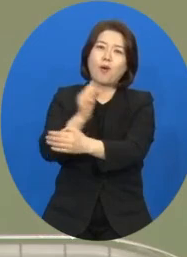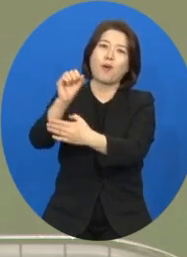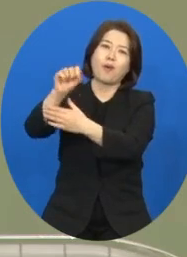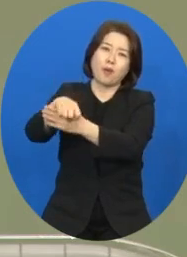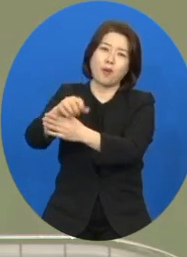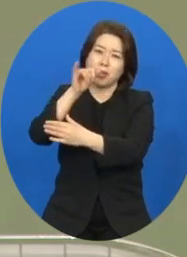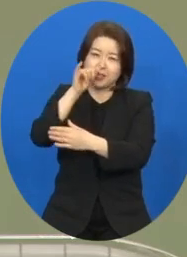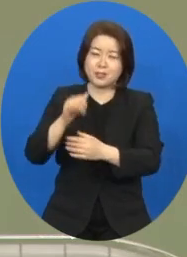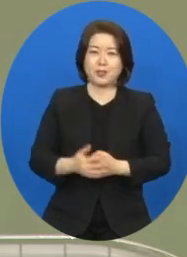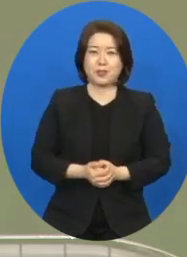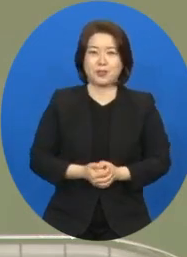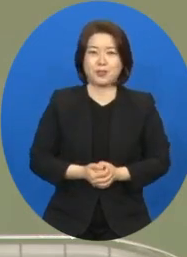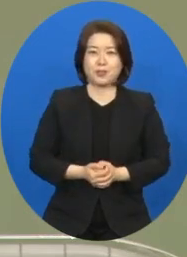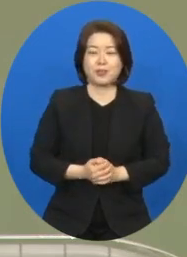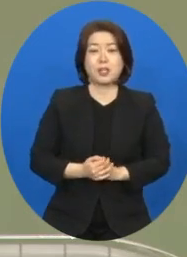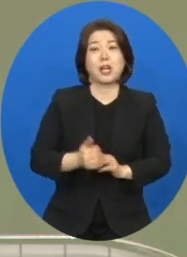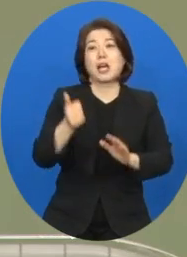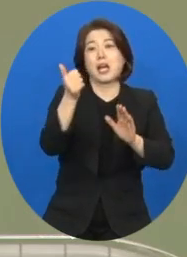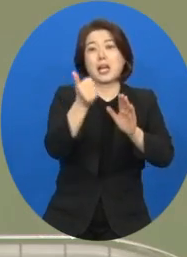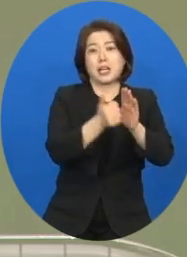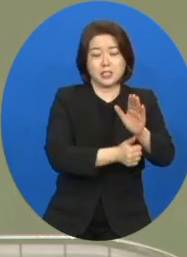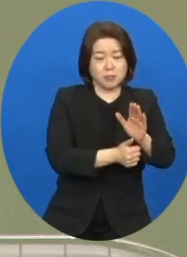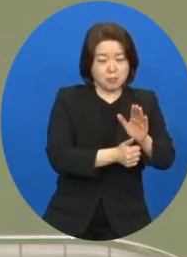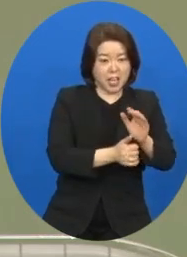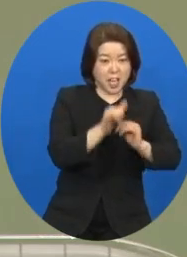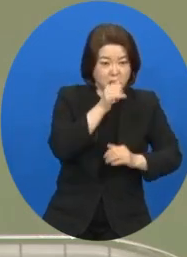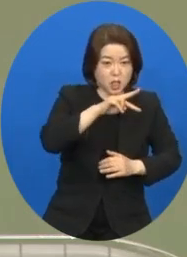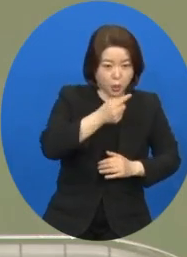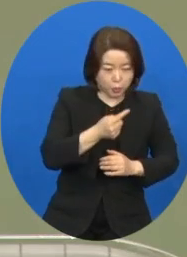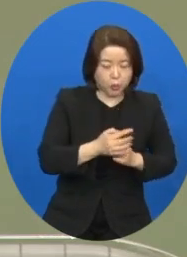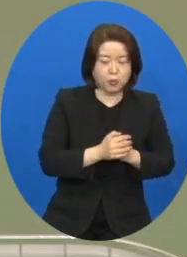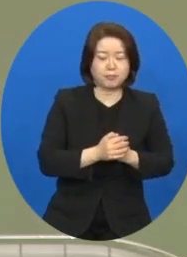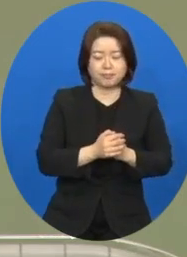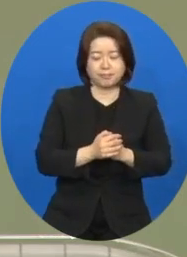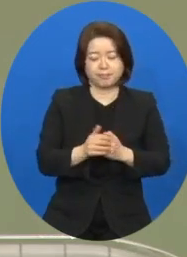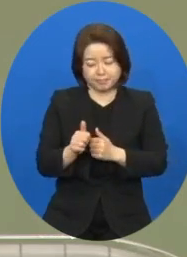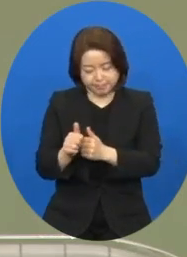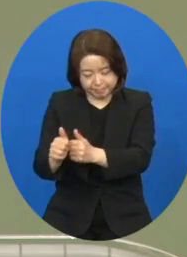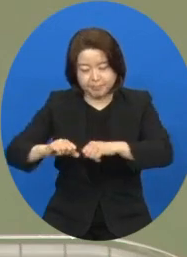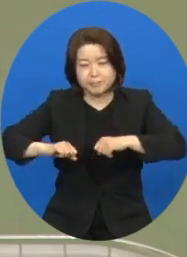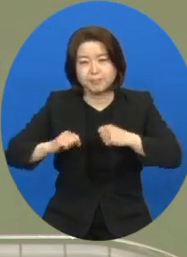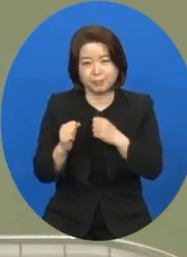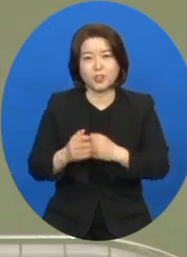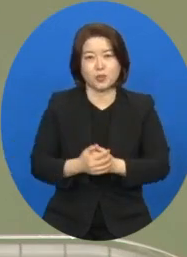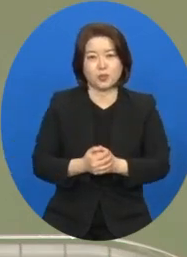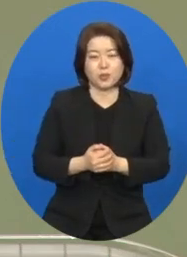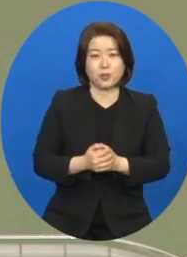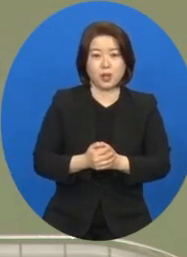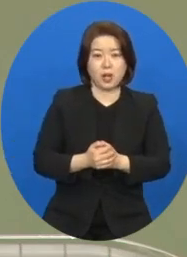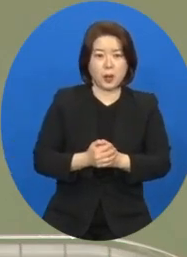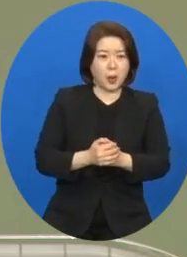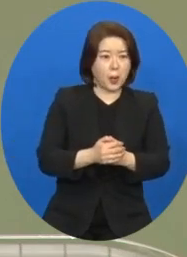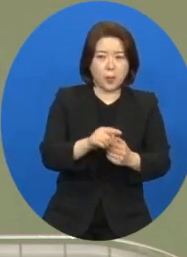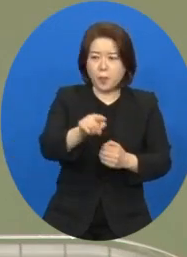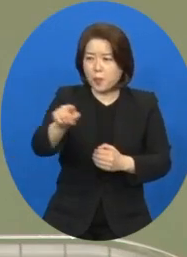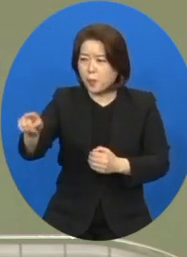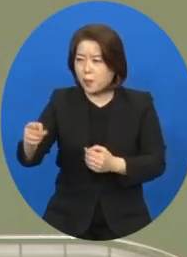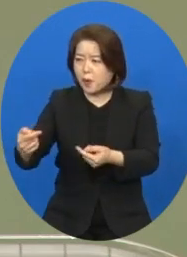실패해도 순종하겠다고 했기 때문에, 안 될 것 같아도 반응이 없는 것 같아도